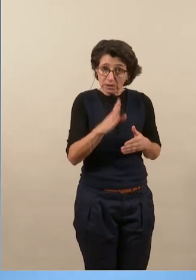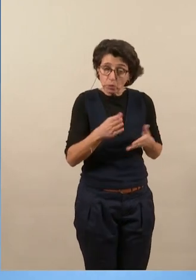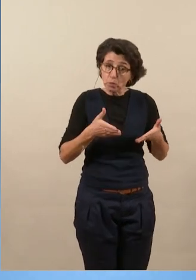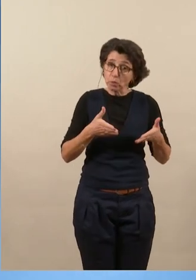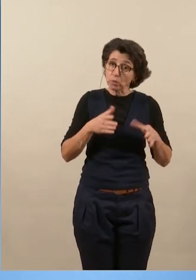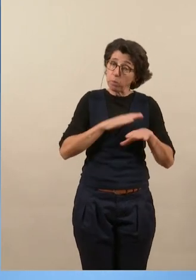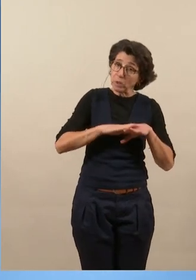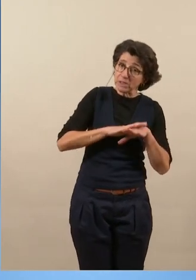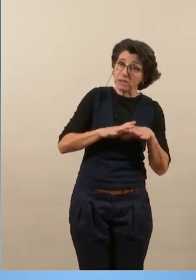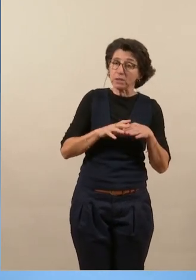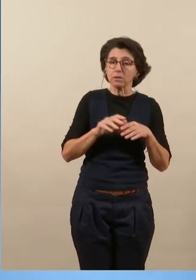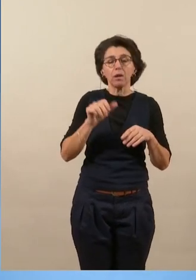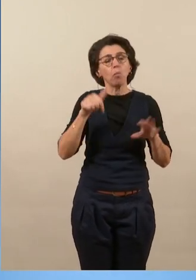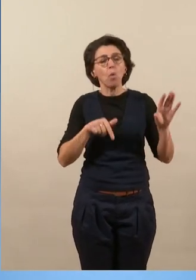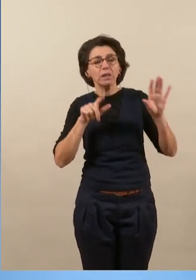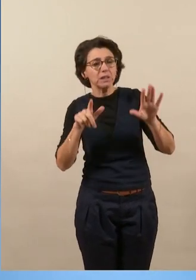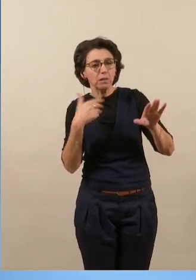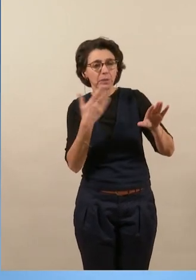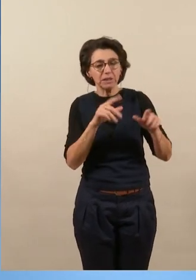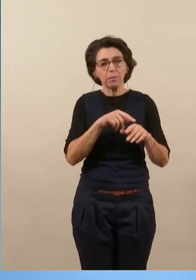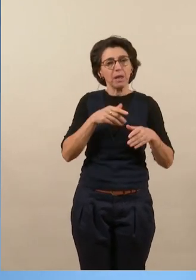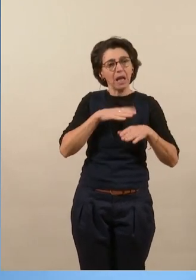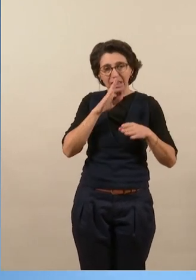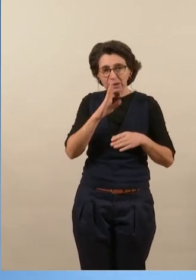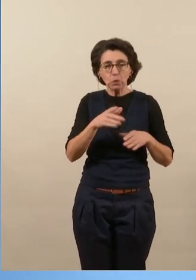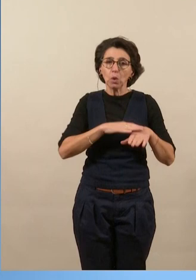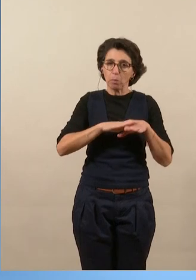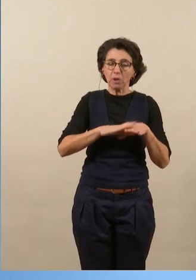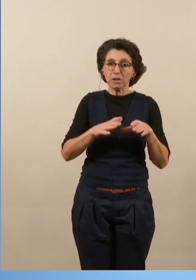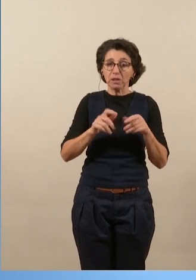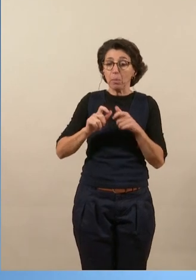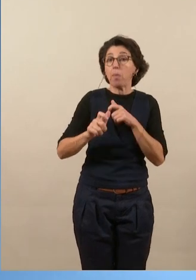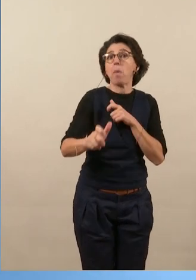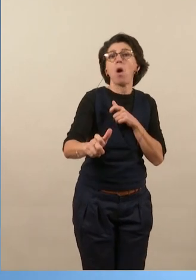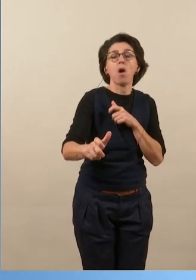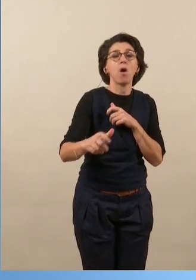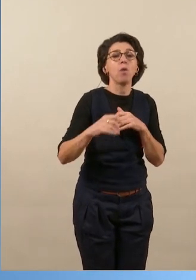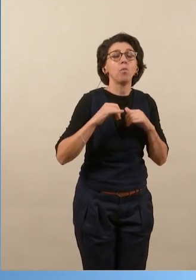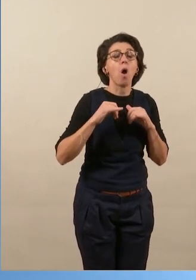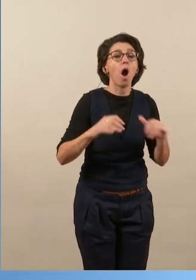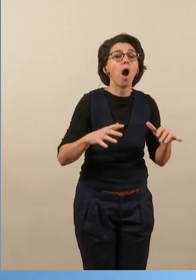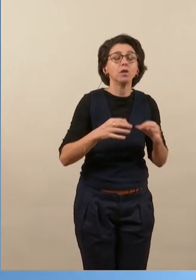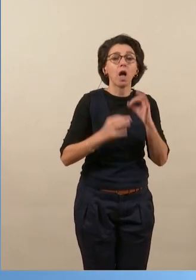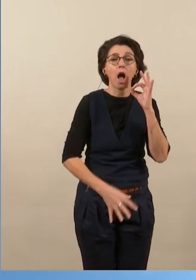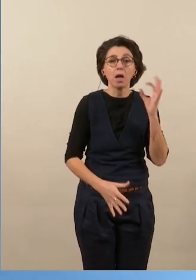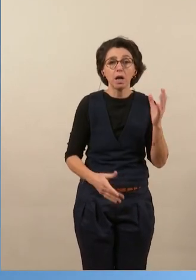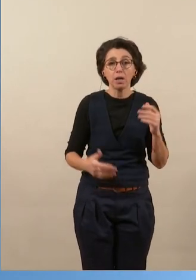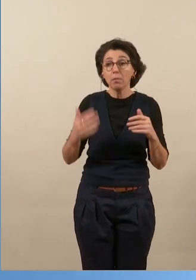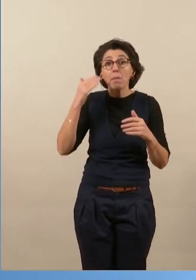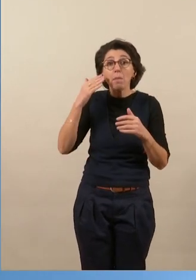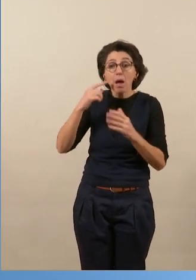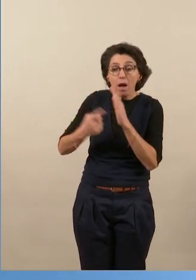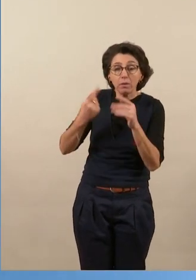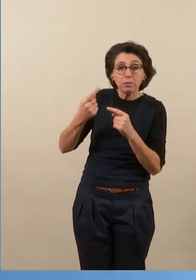1.7 et pourrait se reproduire au moindre accident d'un d'un camp sur hélas notre territoire si les